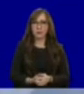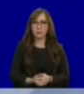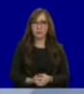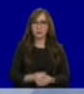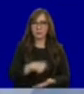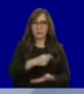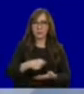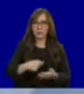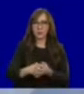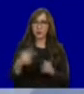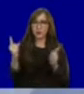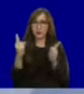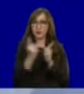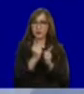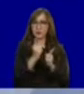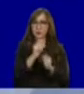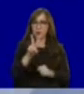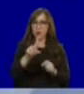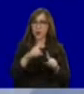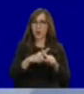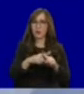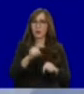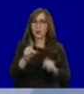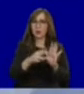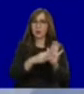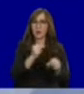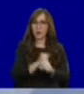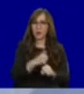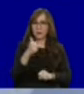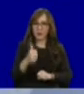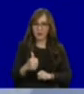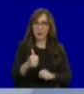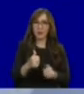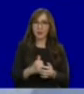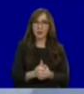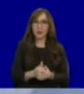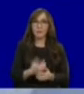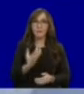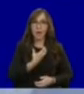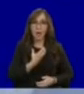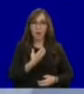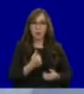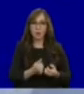2 kali seminggu di dalam sekolahnya, itu diperbolehkan. Dia mau pecah menjadi 3